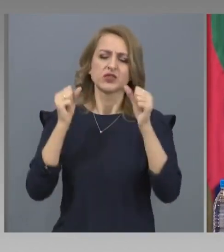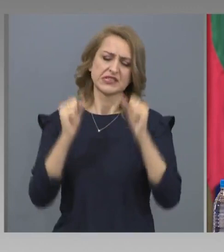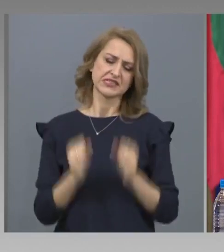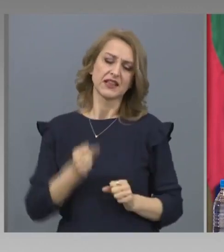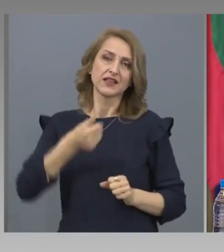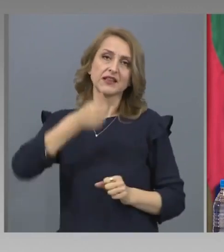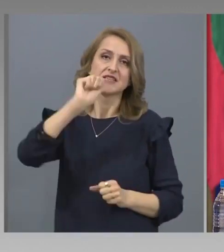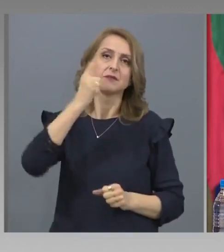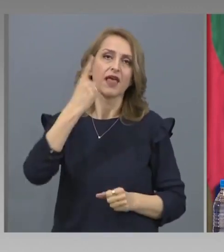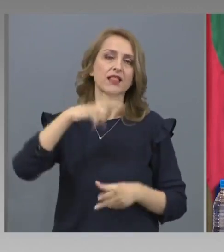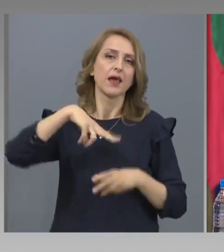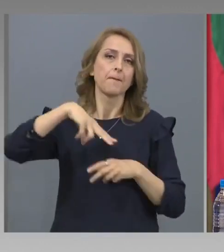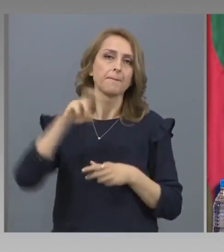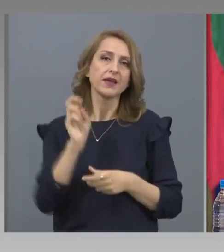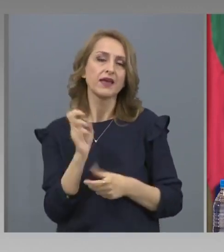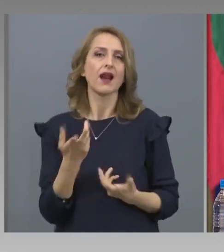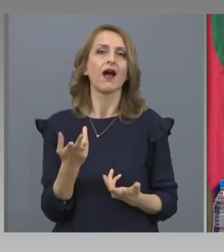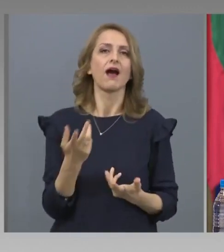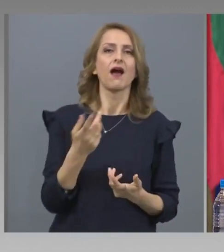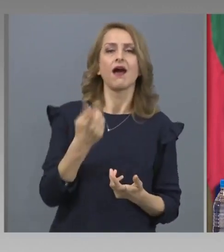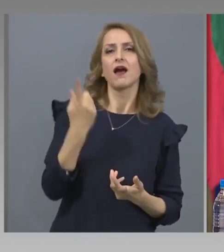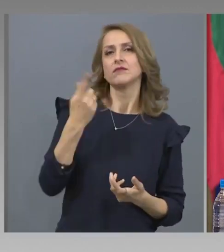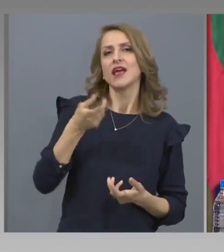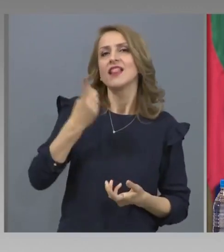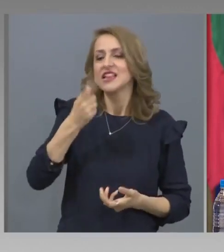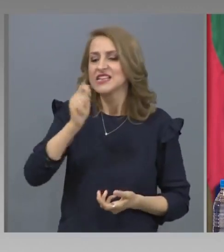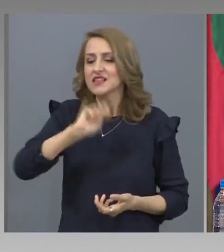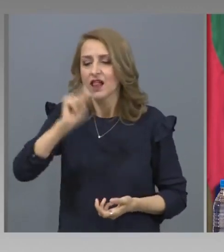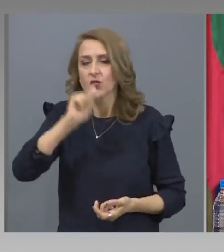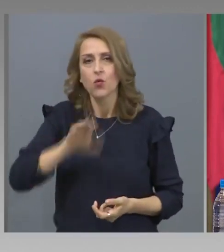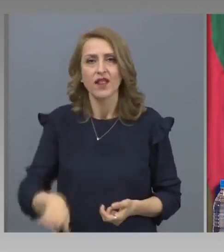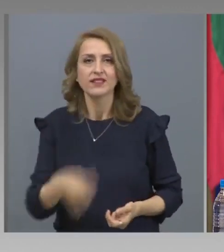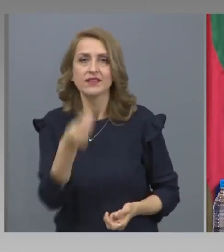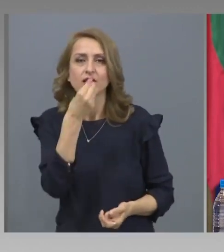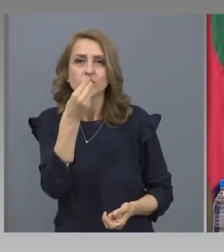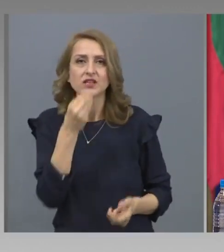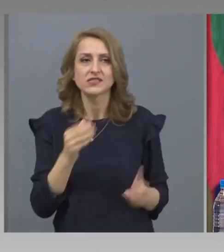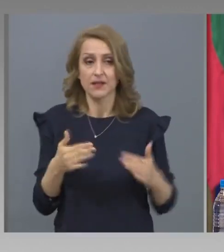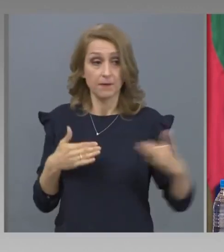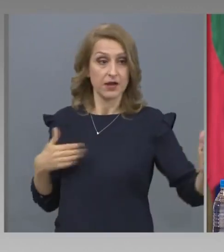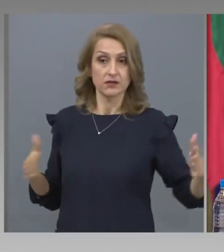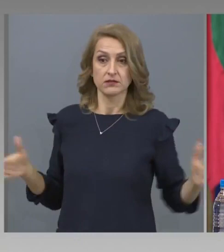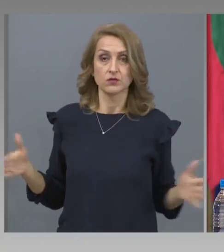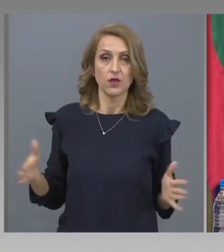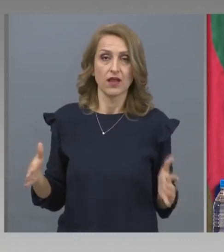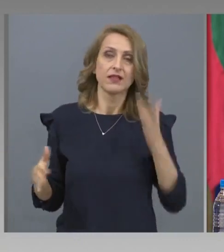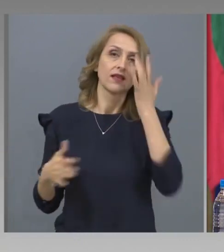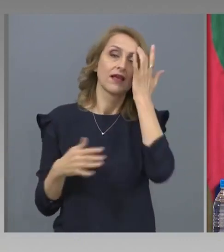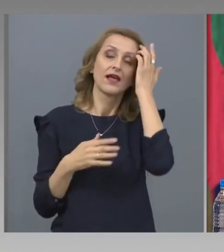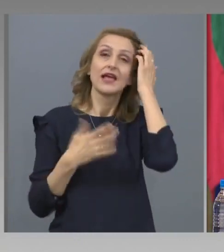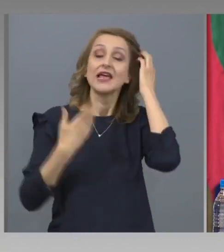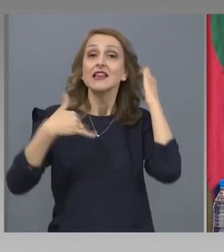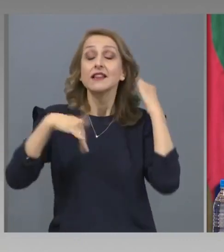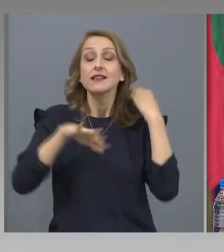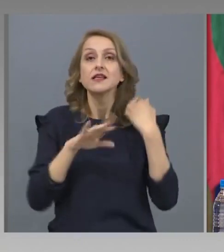или един сладолет, детето да изяде. Всяка една мярка, просто и ние,